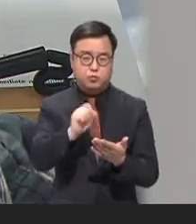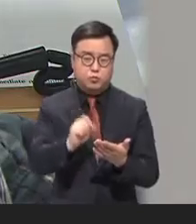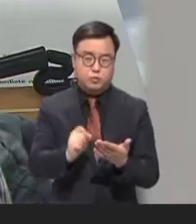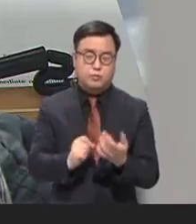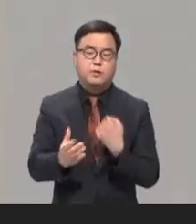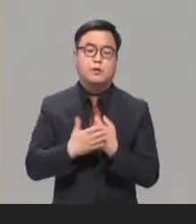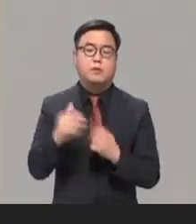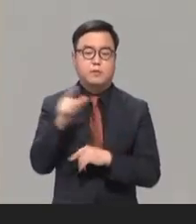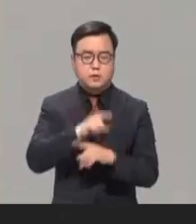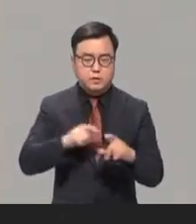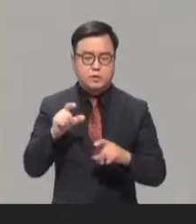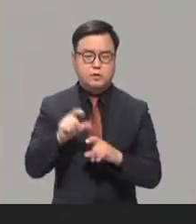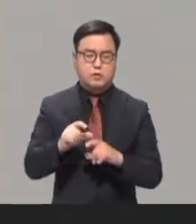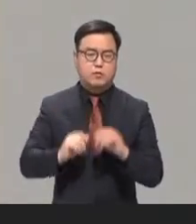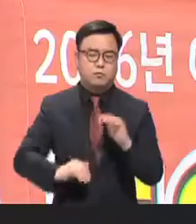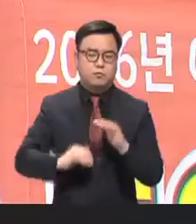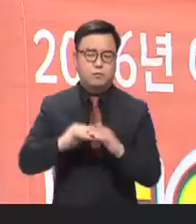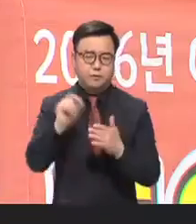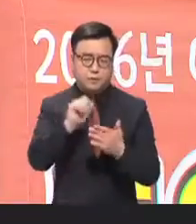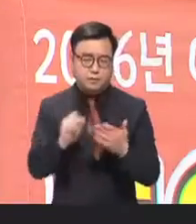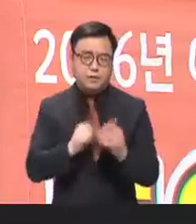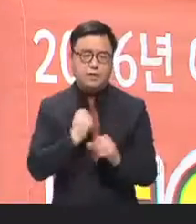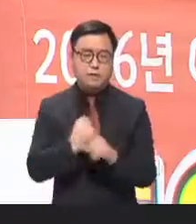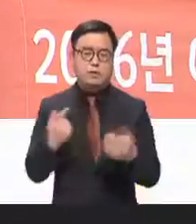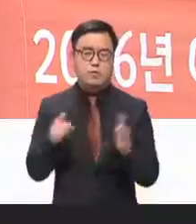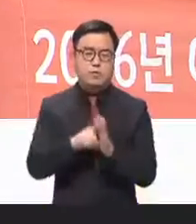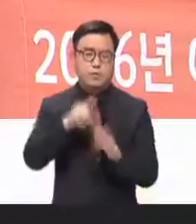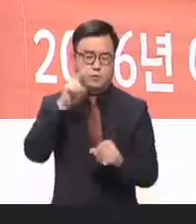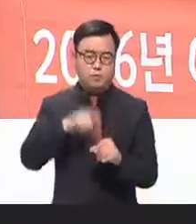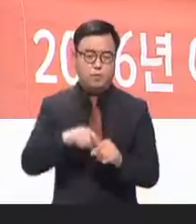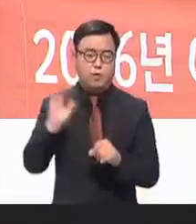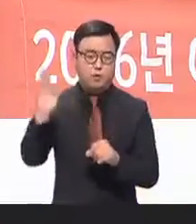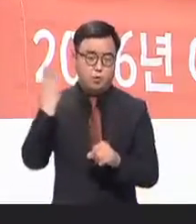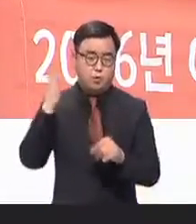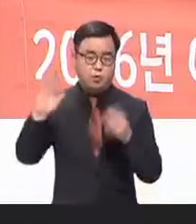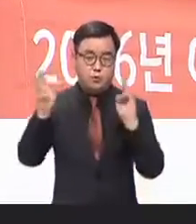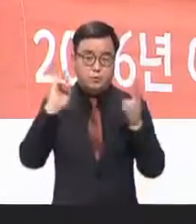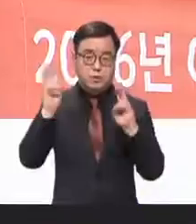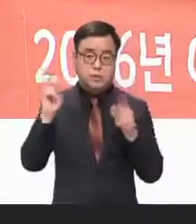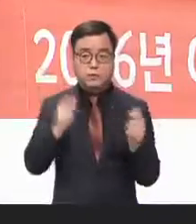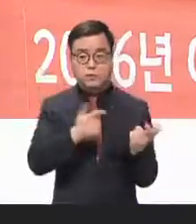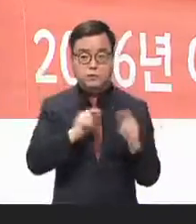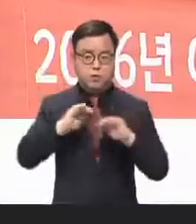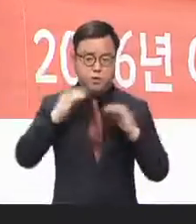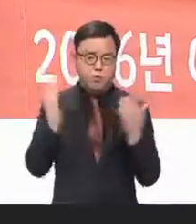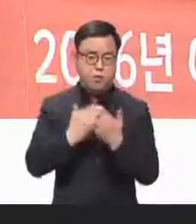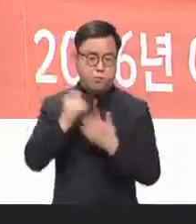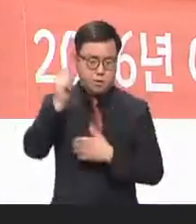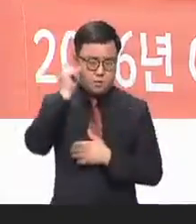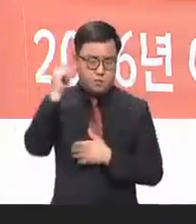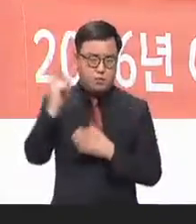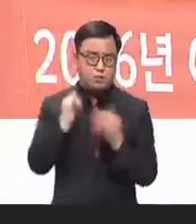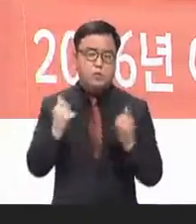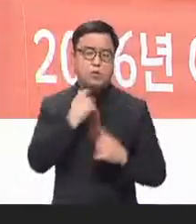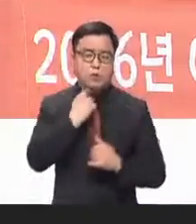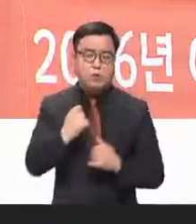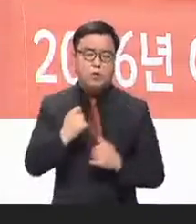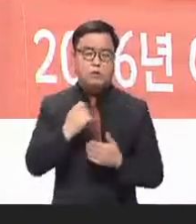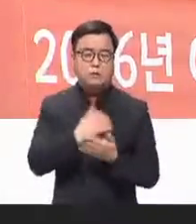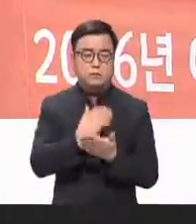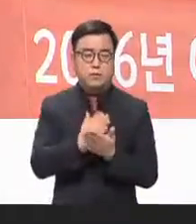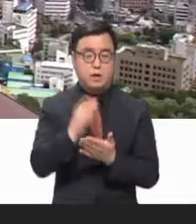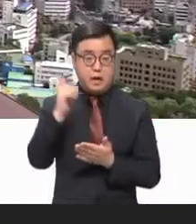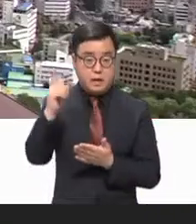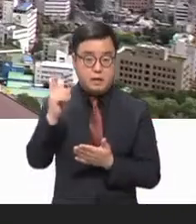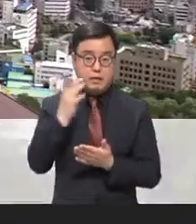한 줄이라도 더 채우기 위해서입니다. 요즘 기업들에서 완벽한 인재들을 좀 추구하는 방향의 한 방면이라도 소홀히 할